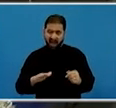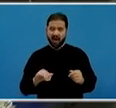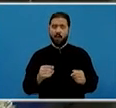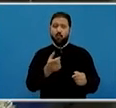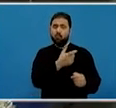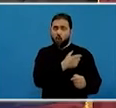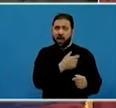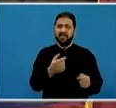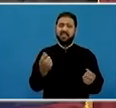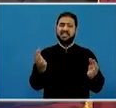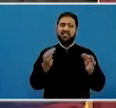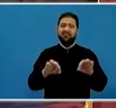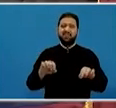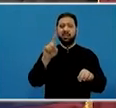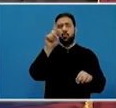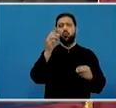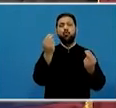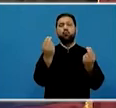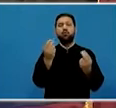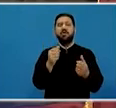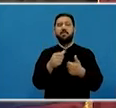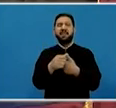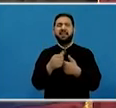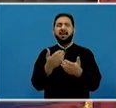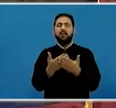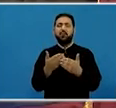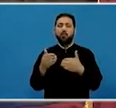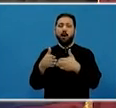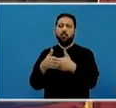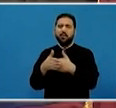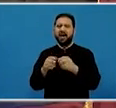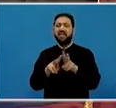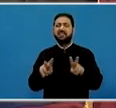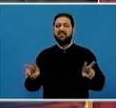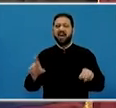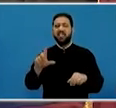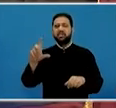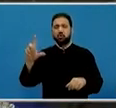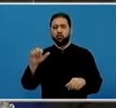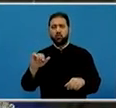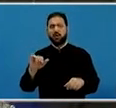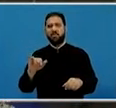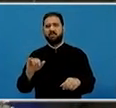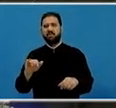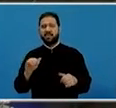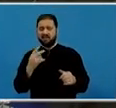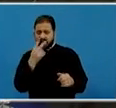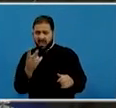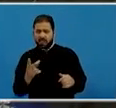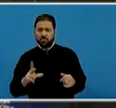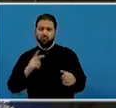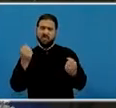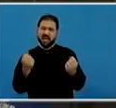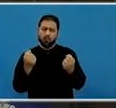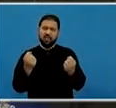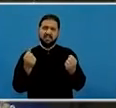condițiile acestea pe care le trăim noi astăzi din anumite puncte de vedere ne îngreunează în manifestarea acestei extraordinare